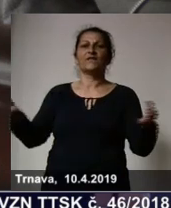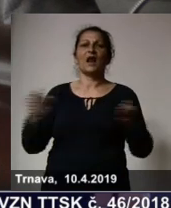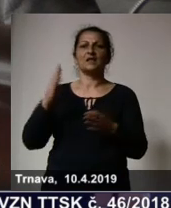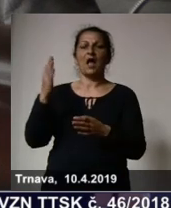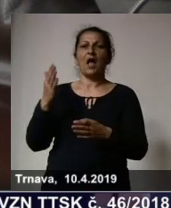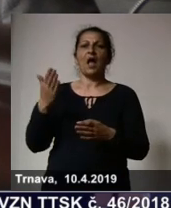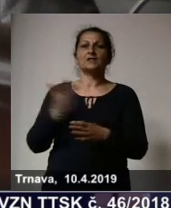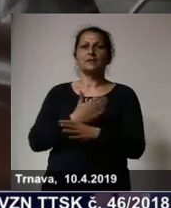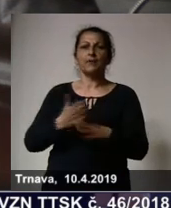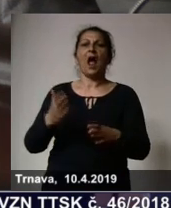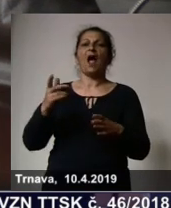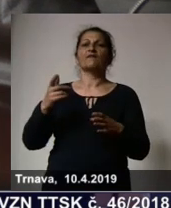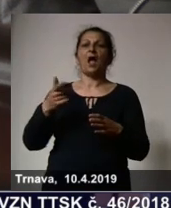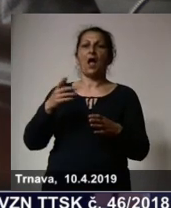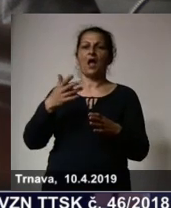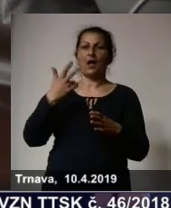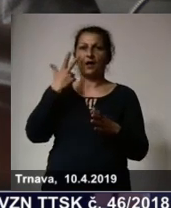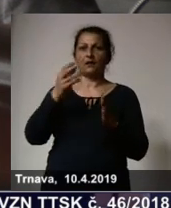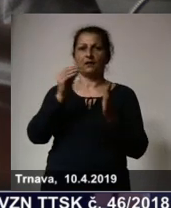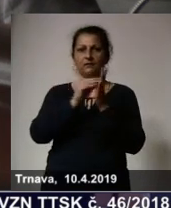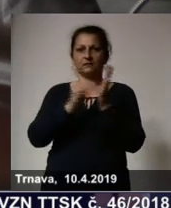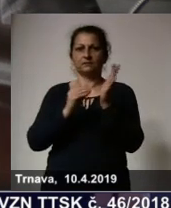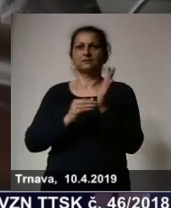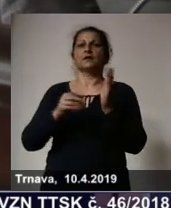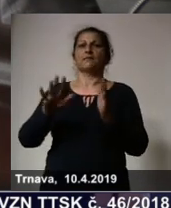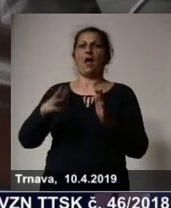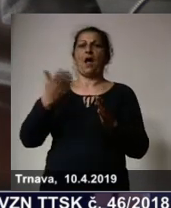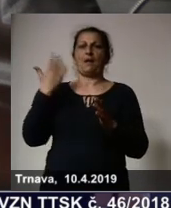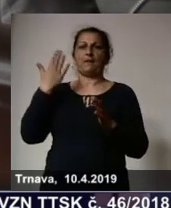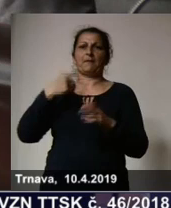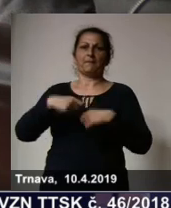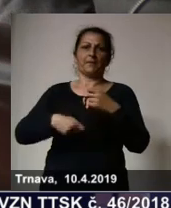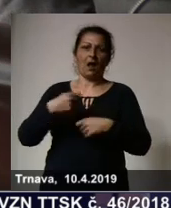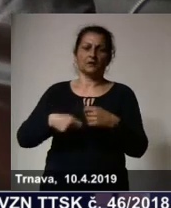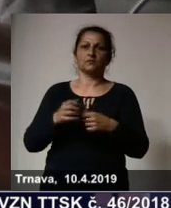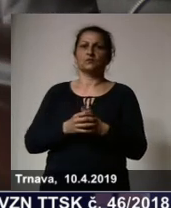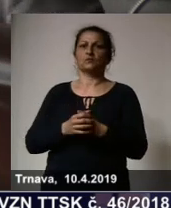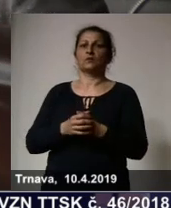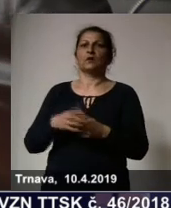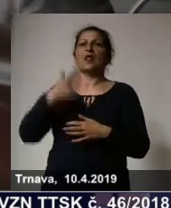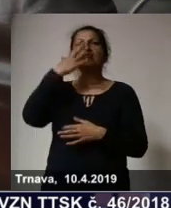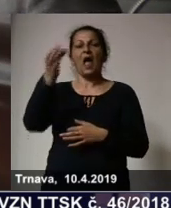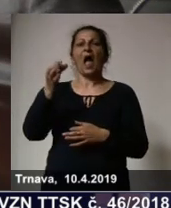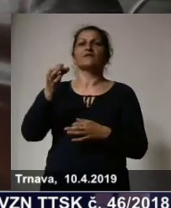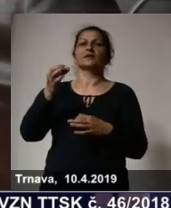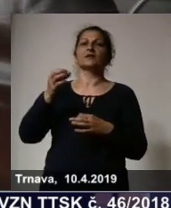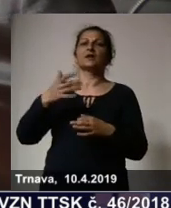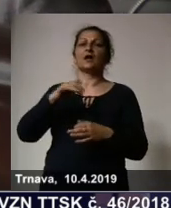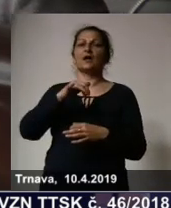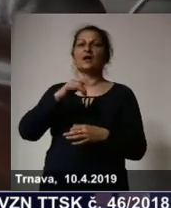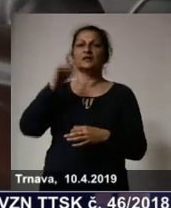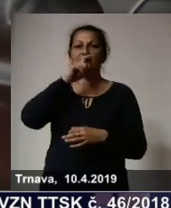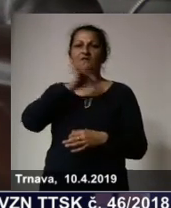vykazujú niektoré závadové činnosti. Návrh uznesenia je, že zastupiteľstvo Trnavského samosprávneho kraja